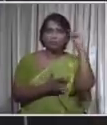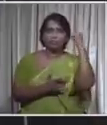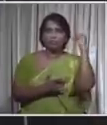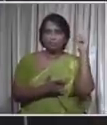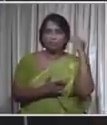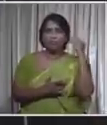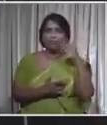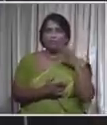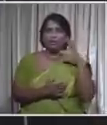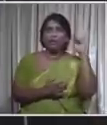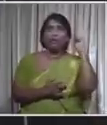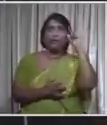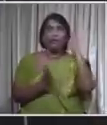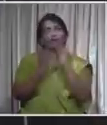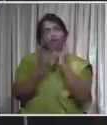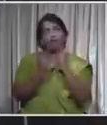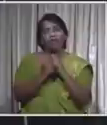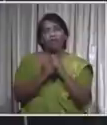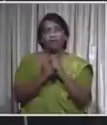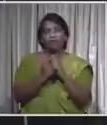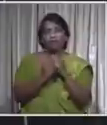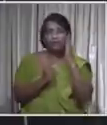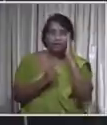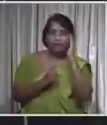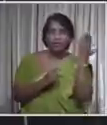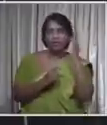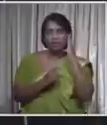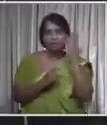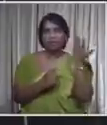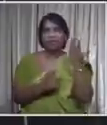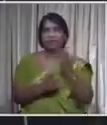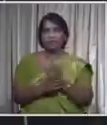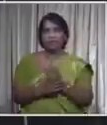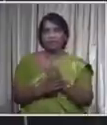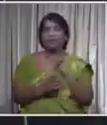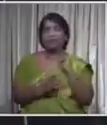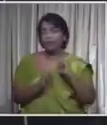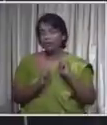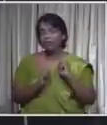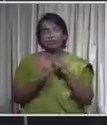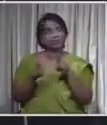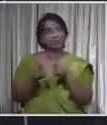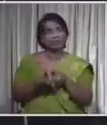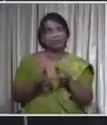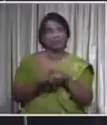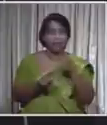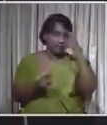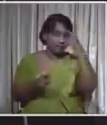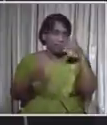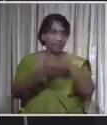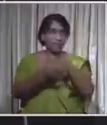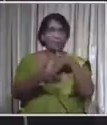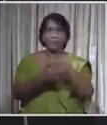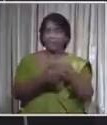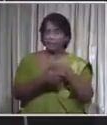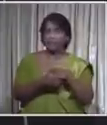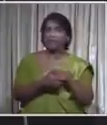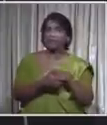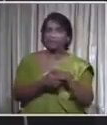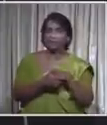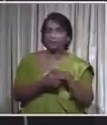ඒ වගේ අපි ප්ලේන් ගණන් කර කර ඉන්නවා නින්ද යන්නේ මොකද ඒ තරම් මේ ප්‍රෙෂර් එක අපිට